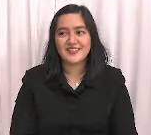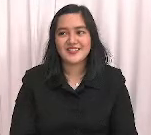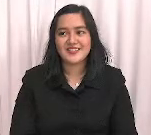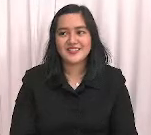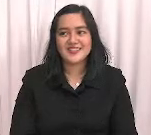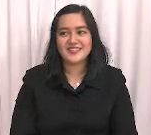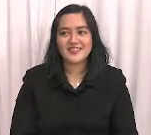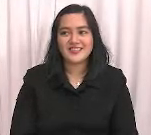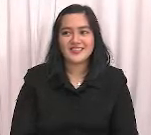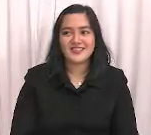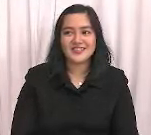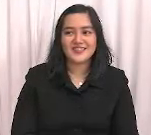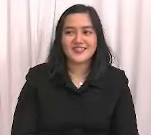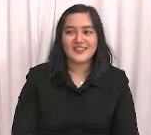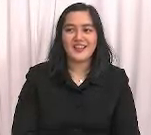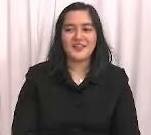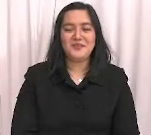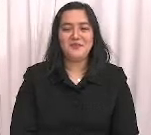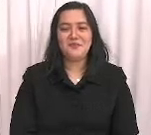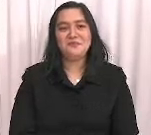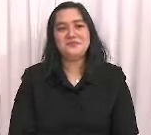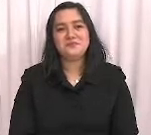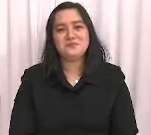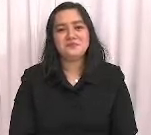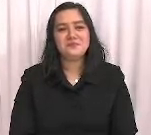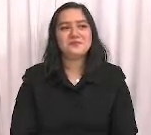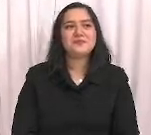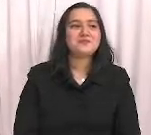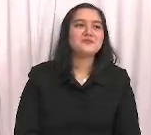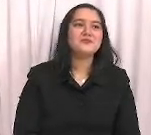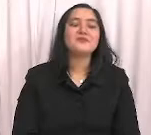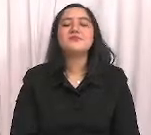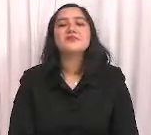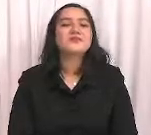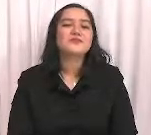her life. Di ba may mga katagang ganyan? Ano ako?